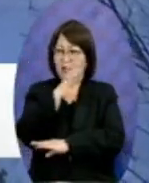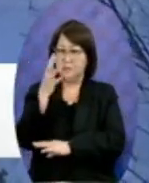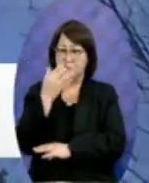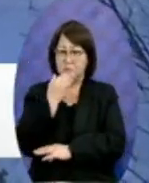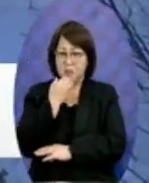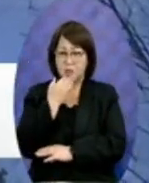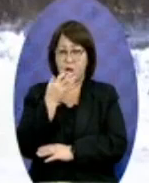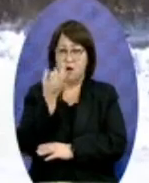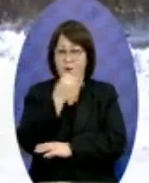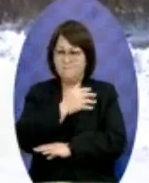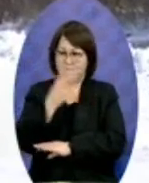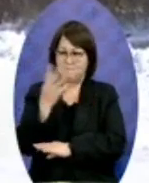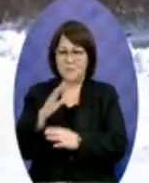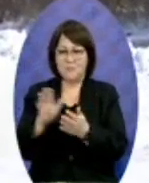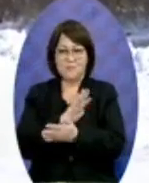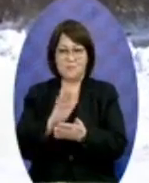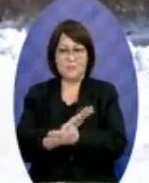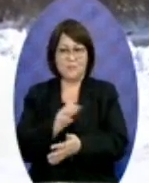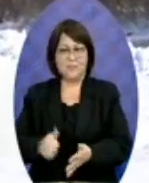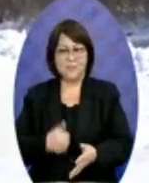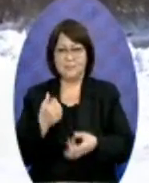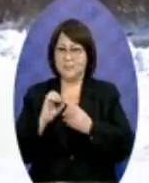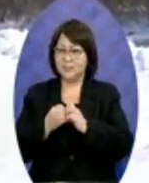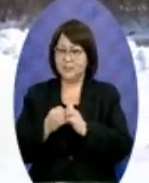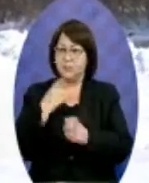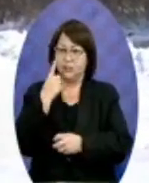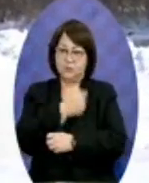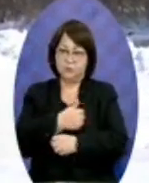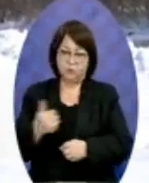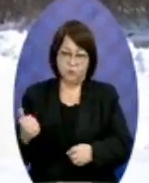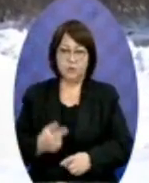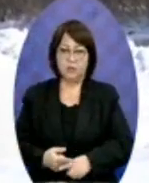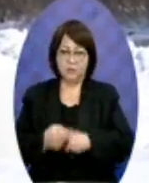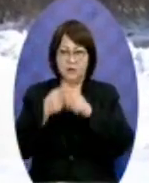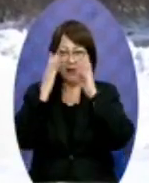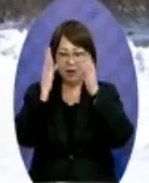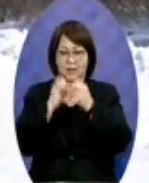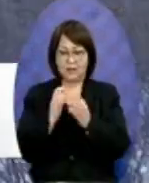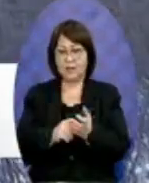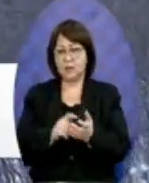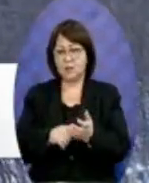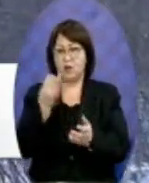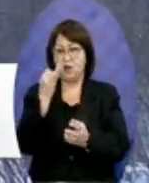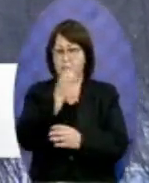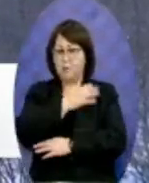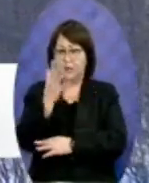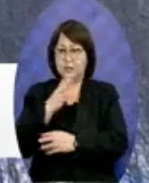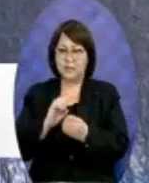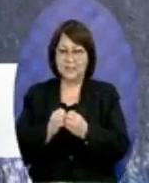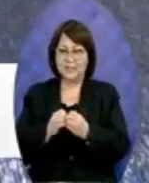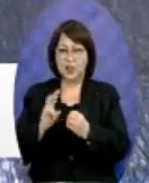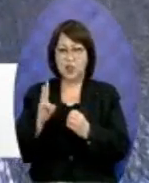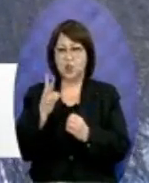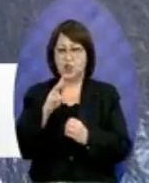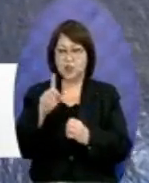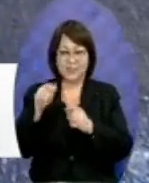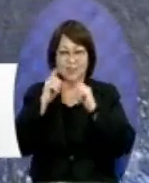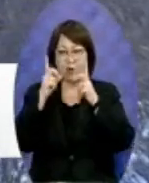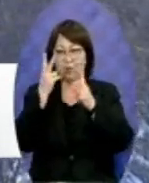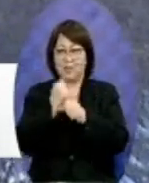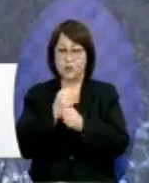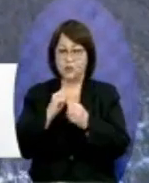ойжуулалт ойн нөхөн сэргээлтийг эрчимжүүлэх шаардлага жил ирэх бүр өсөн нэмэгдэж байгаа. Гэтэл ойжуулалт ойн нөхөн сэргээлт сүүлийн жилүүдэд буурсан